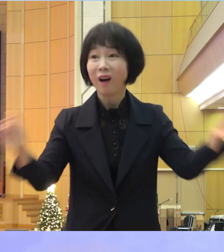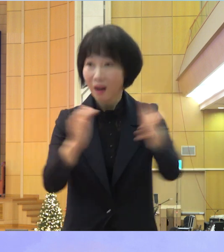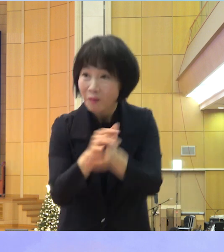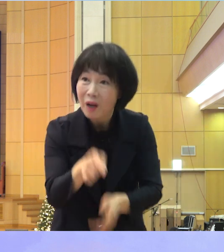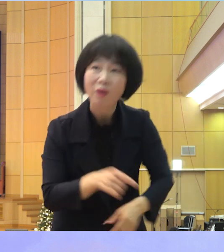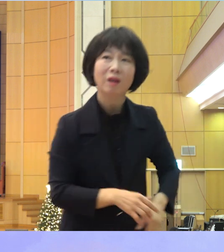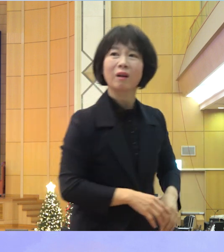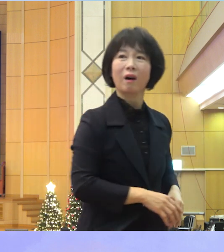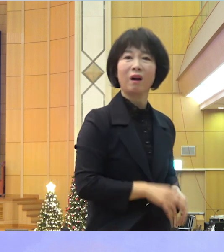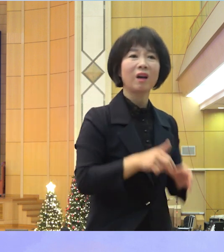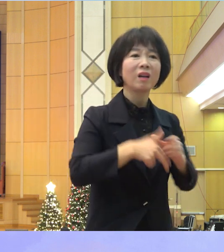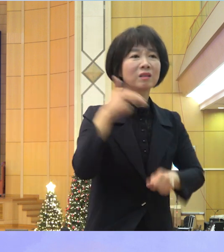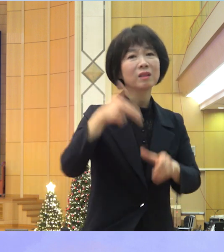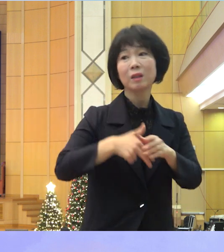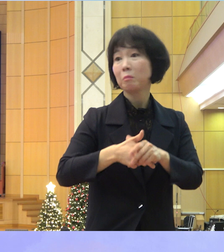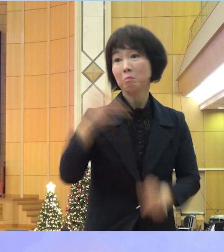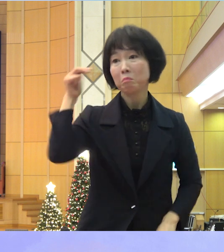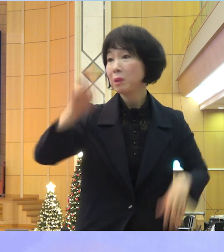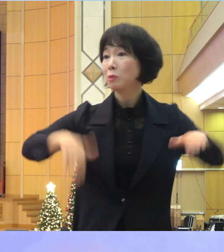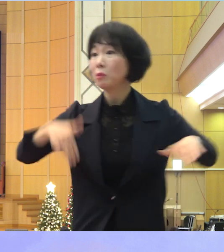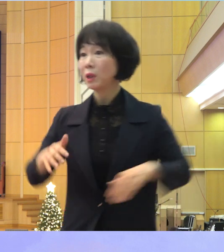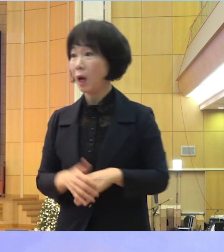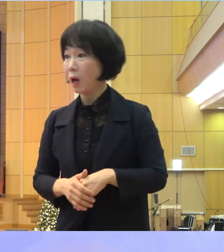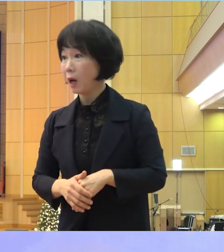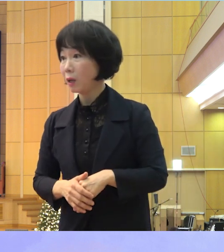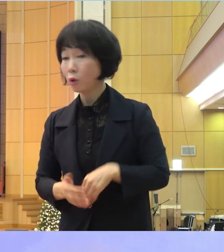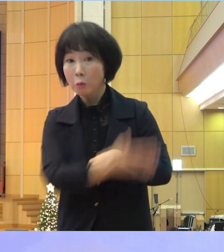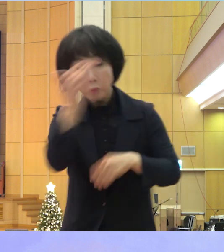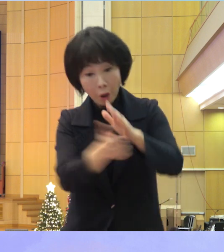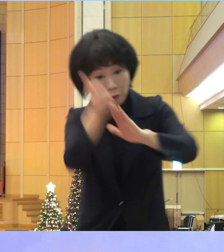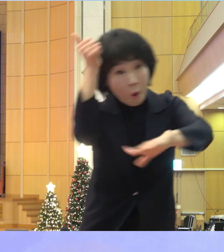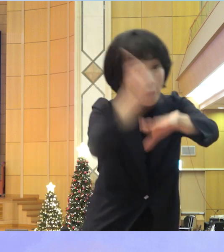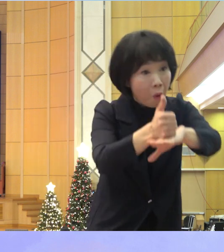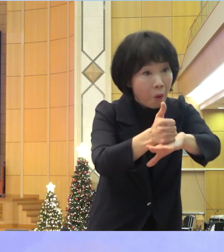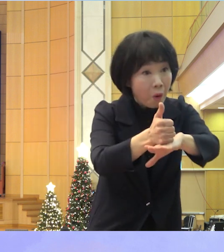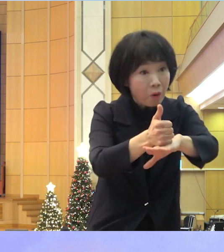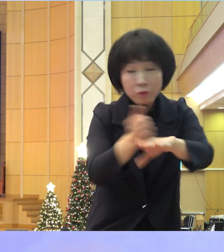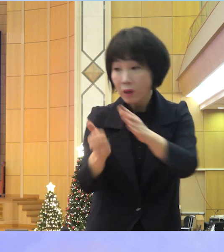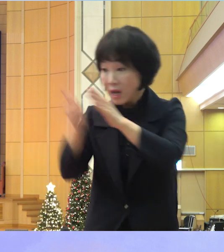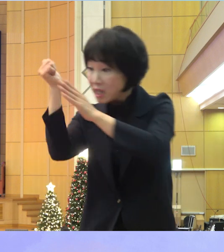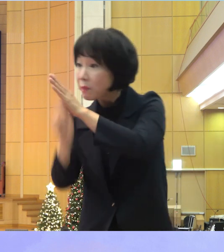성공이 있어요? 빈손인데. 예? 실패했다 하더라도